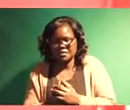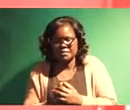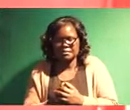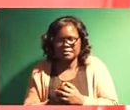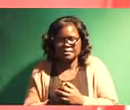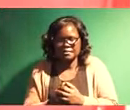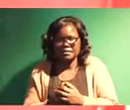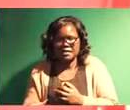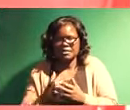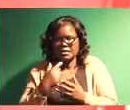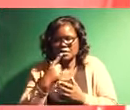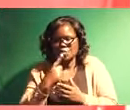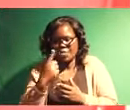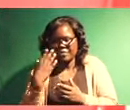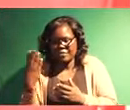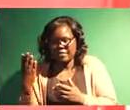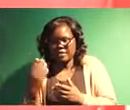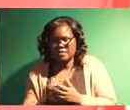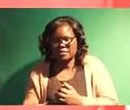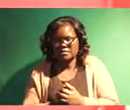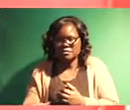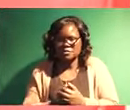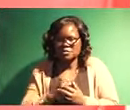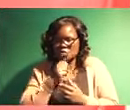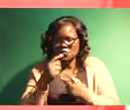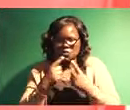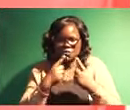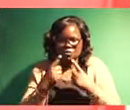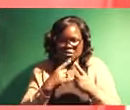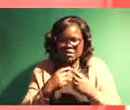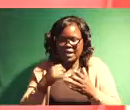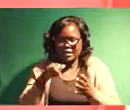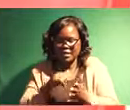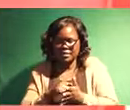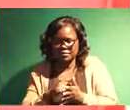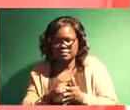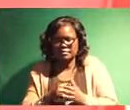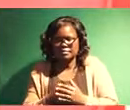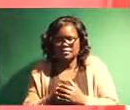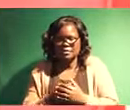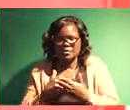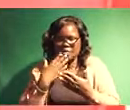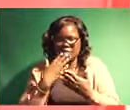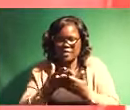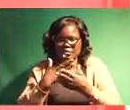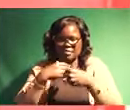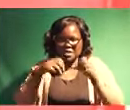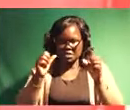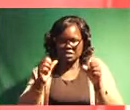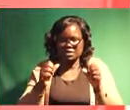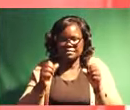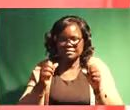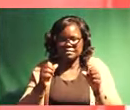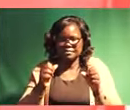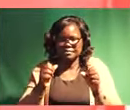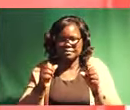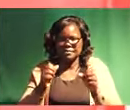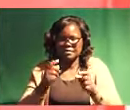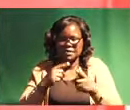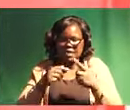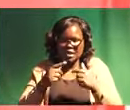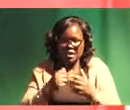wacha niwaambie kimoja hata kama siongei siasa, ya kwamba tumshukuru rais wetu.